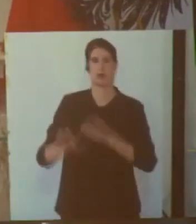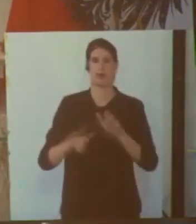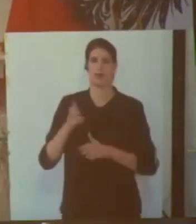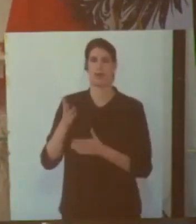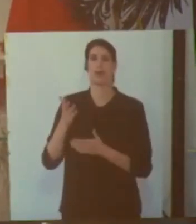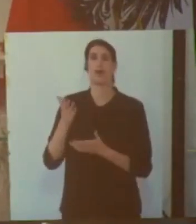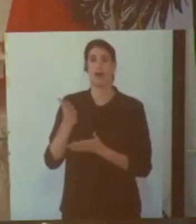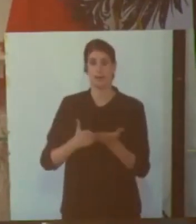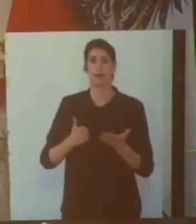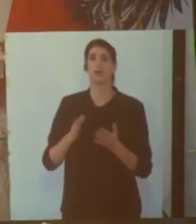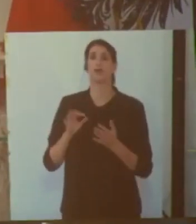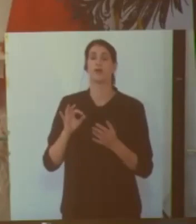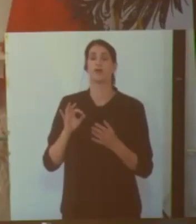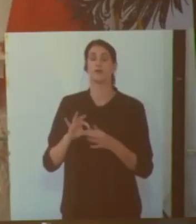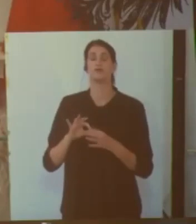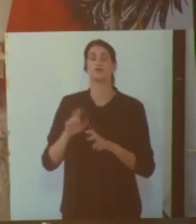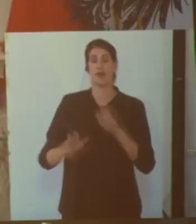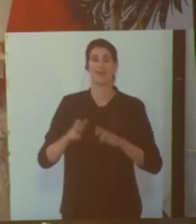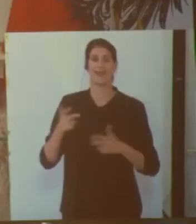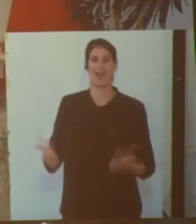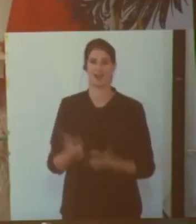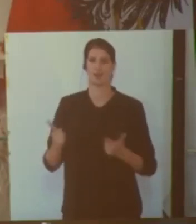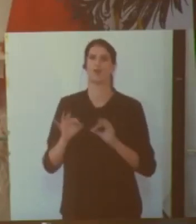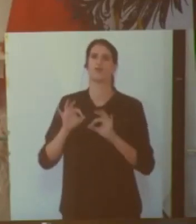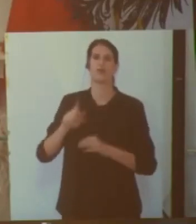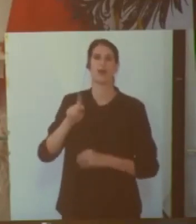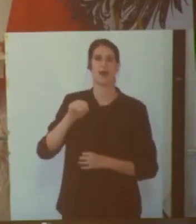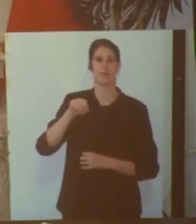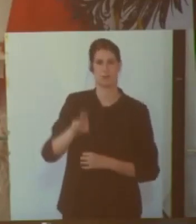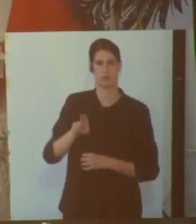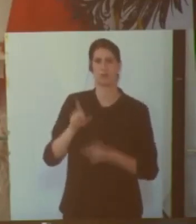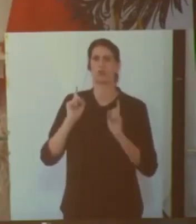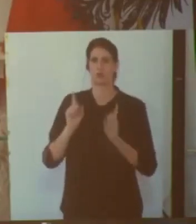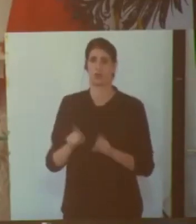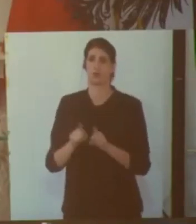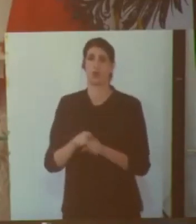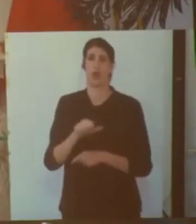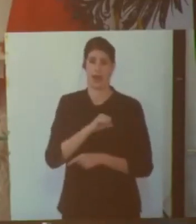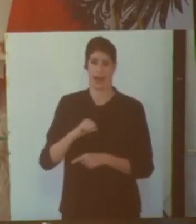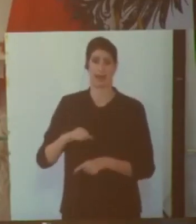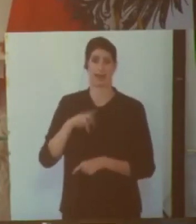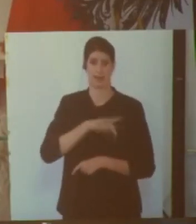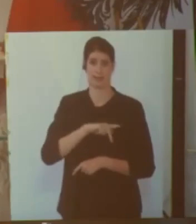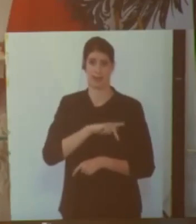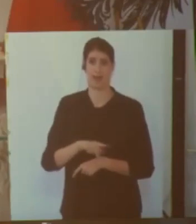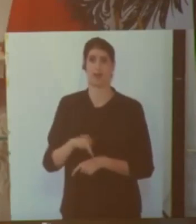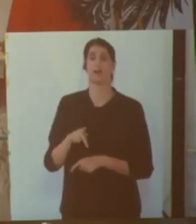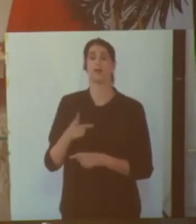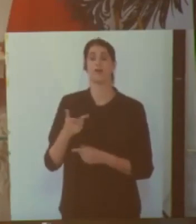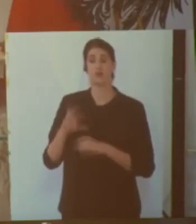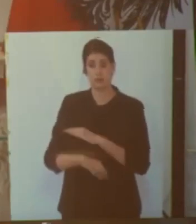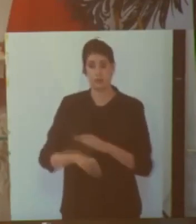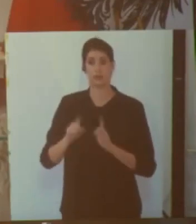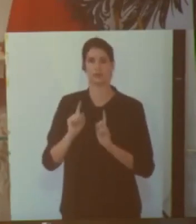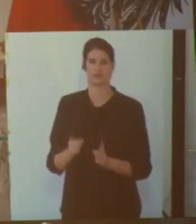von KMUs, Startups sowie Maßnahmen zur Stärkung des Eigenkapitals in Unternehmen sind ebenso gerade